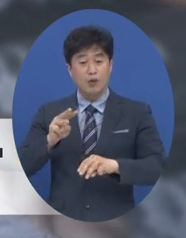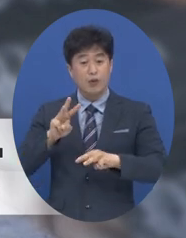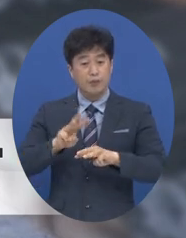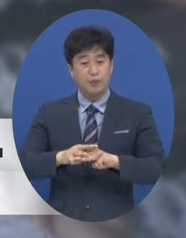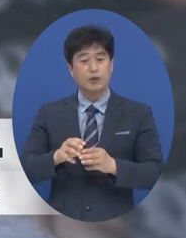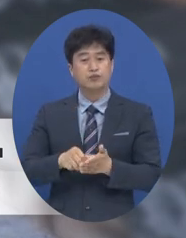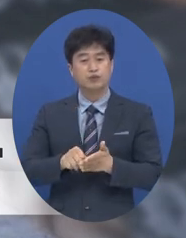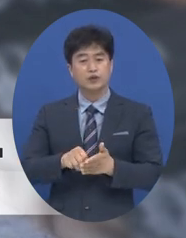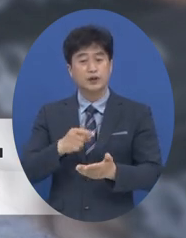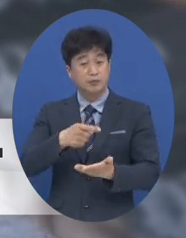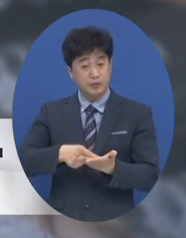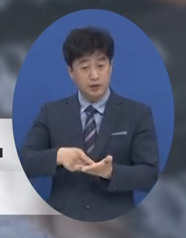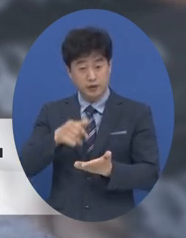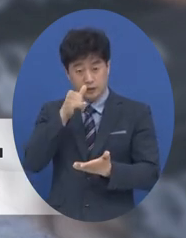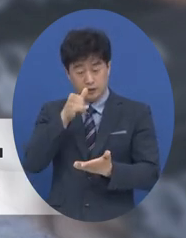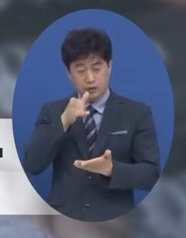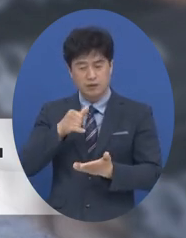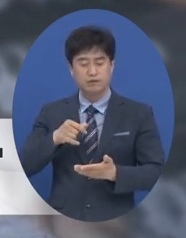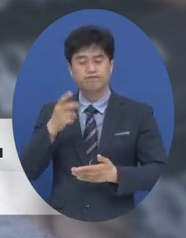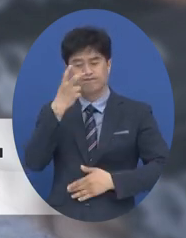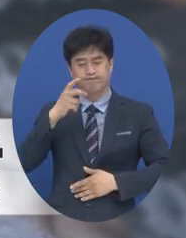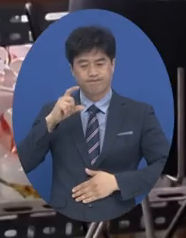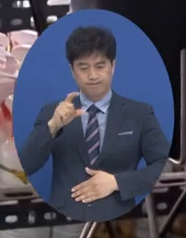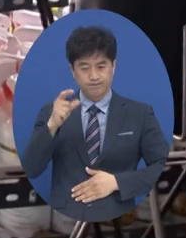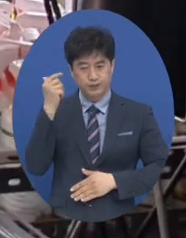수사를 강화하기로 했습니다. 최지연 기자입니다.